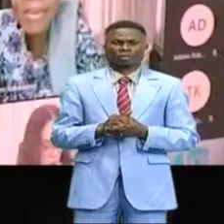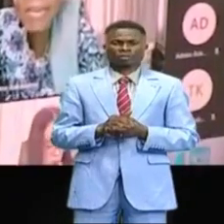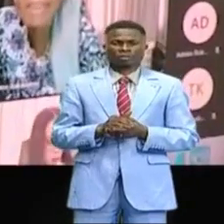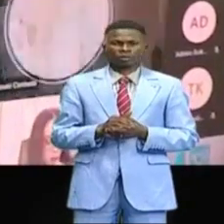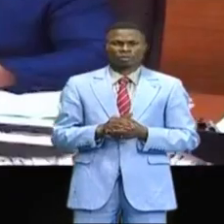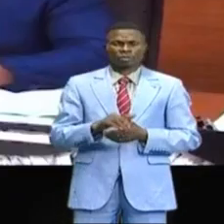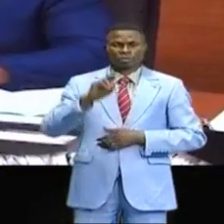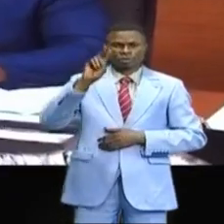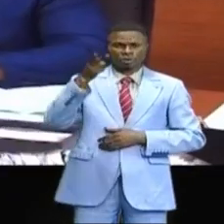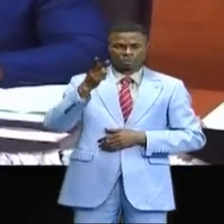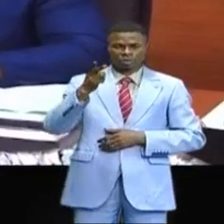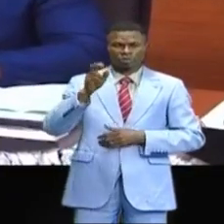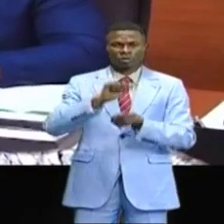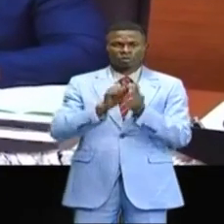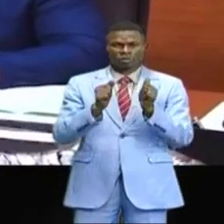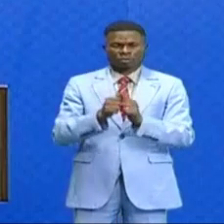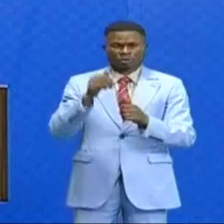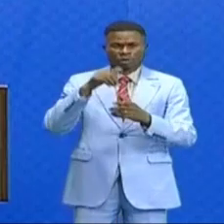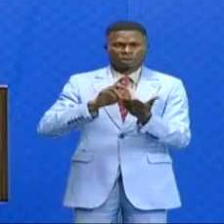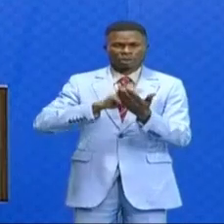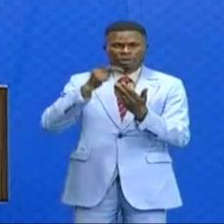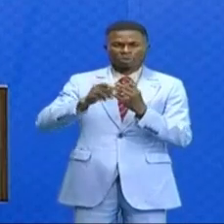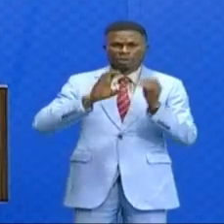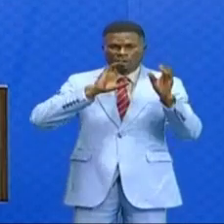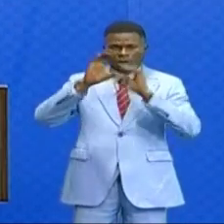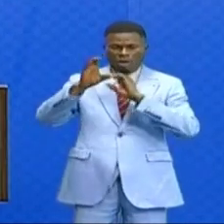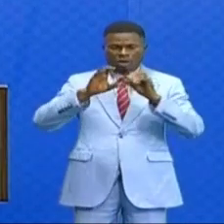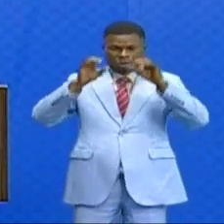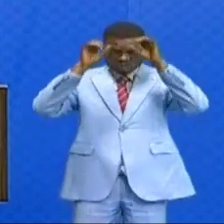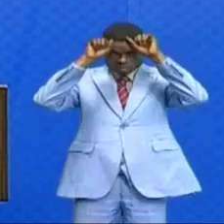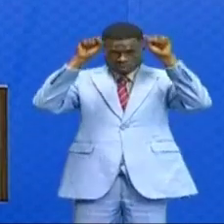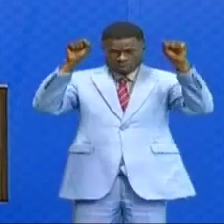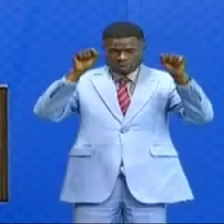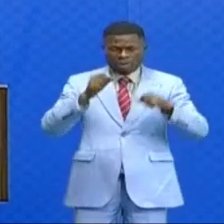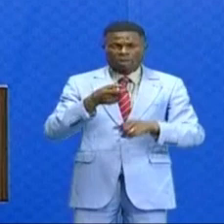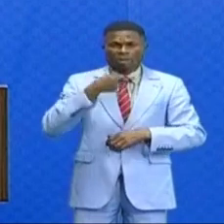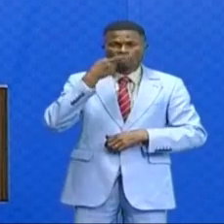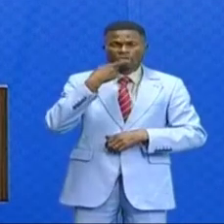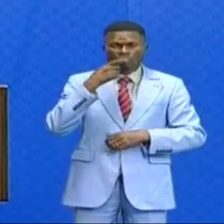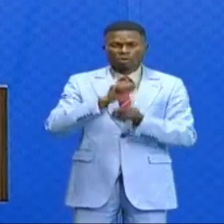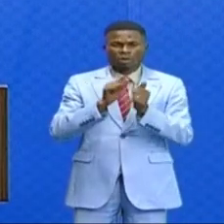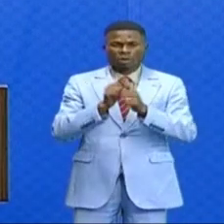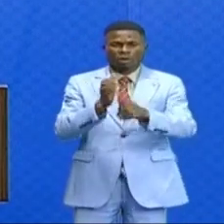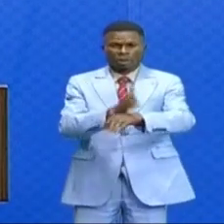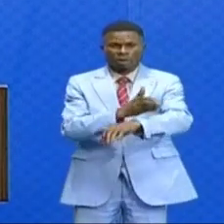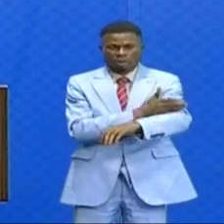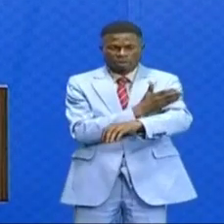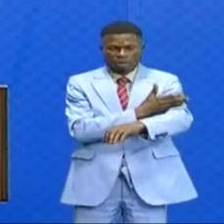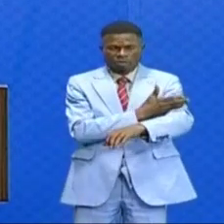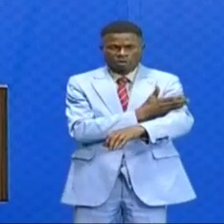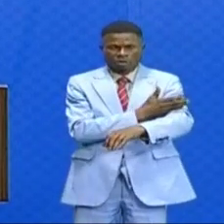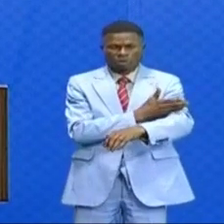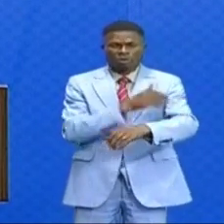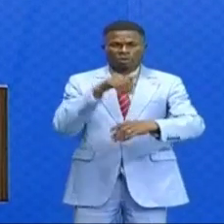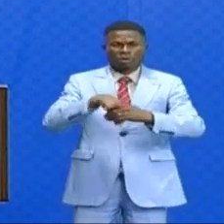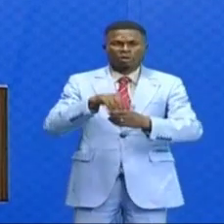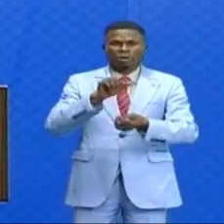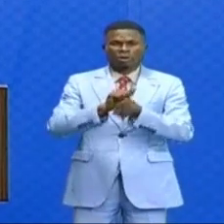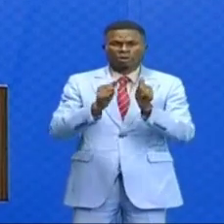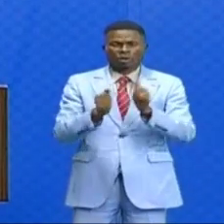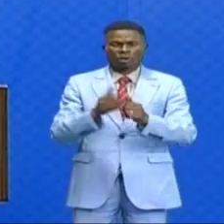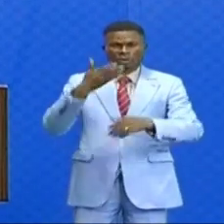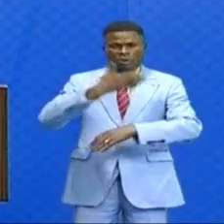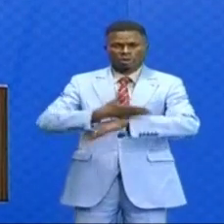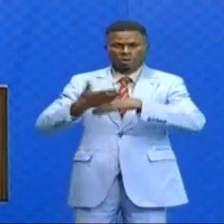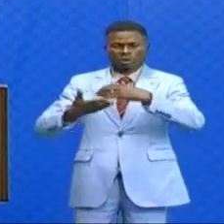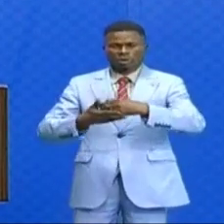Le deuxième point de la communication du président de la République a porté sur les avancées enregistrées au sujet de la construction